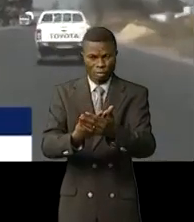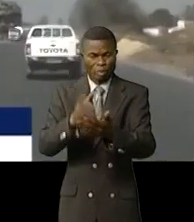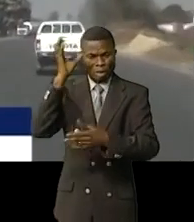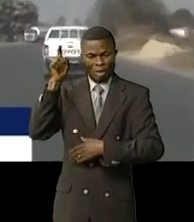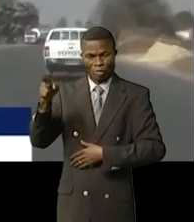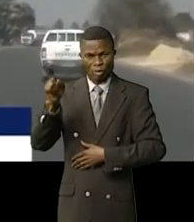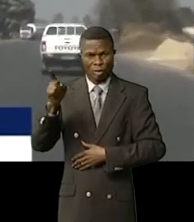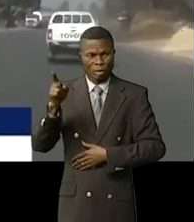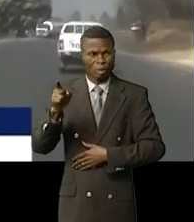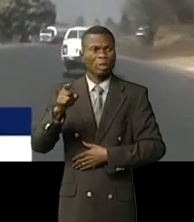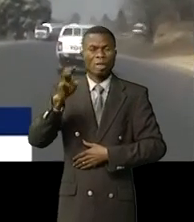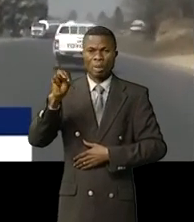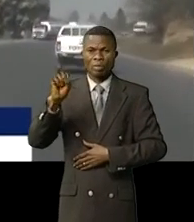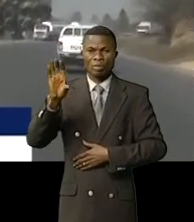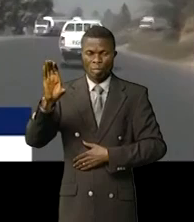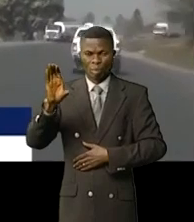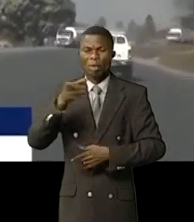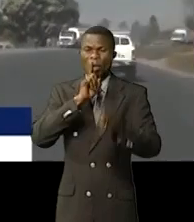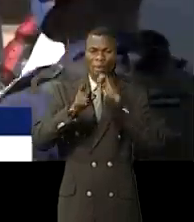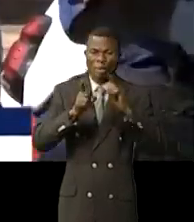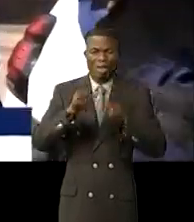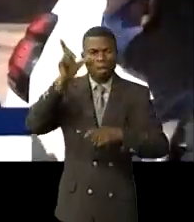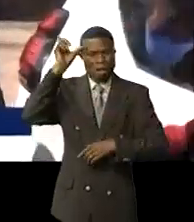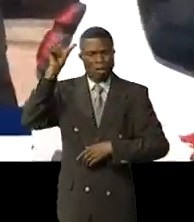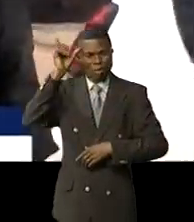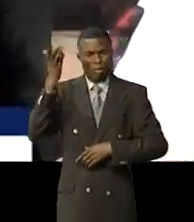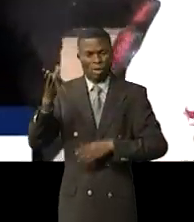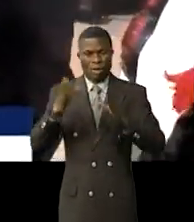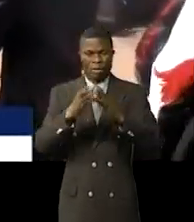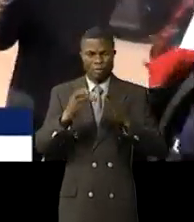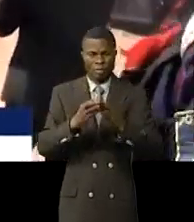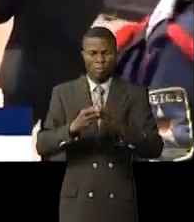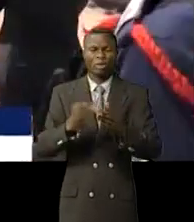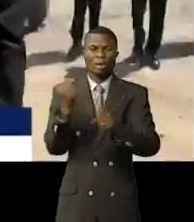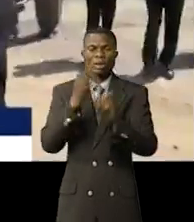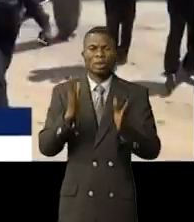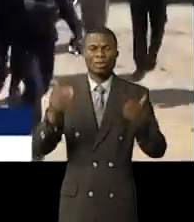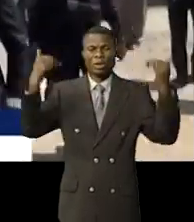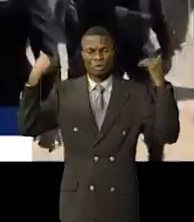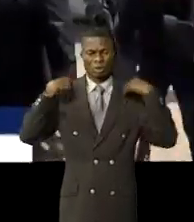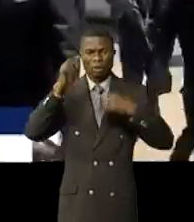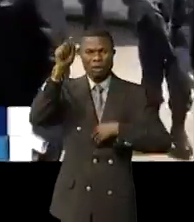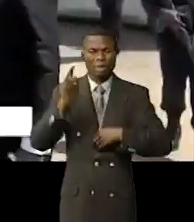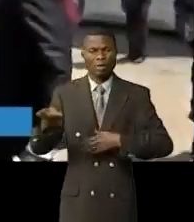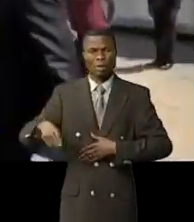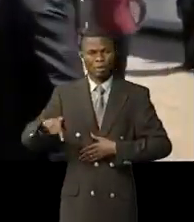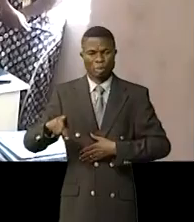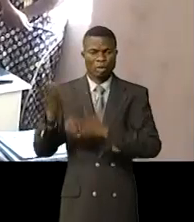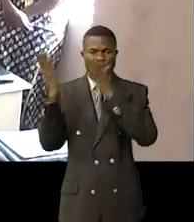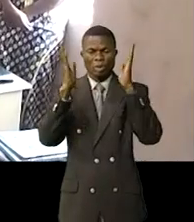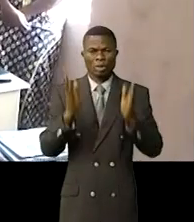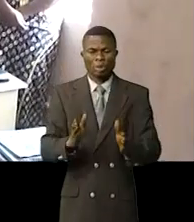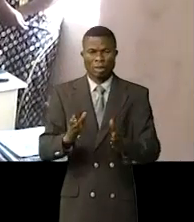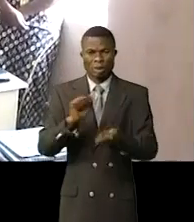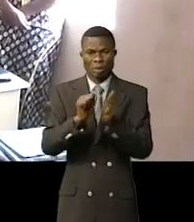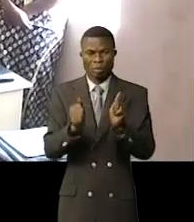Kasumbalesa, Marc Ekila avait échangé à Lubumbashi avec les agents et cadres de la division provinciale des transports